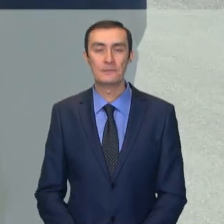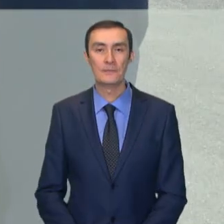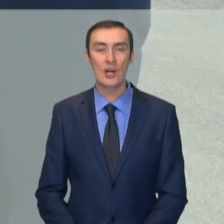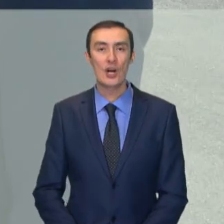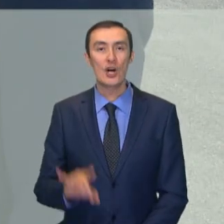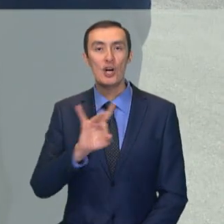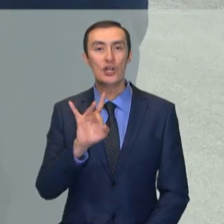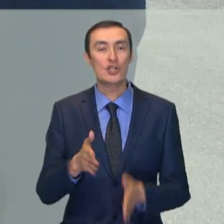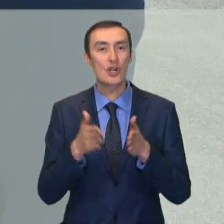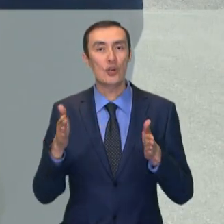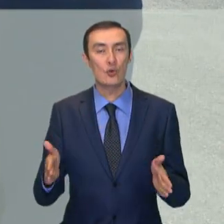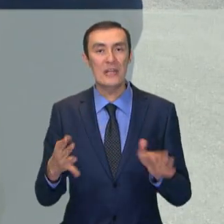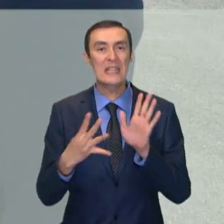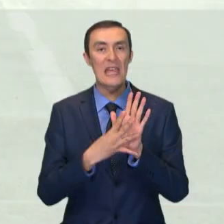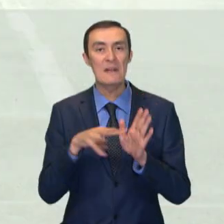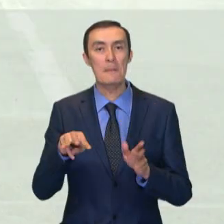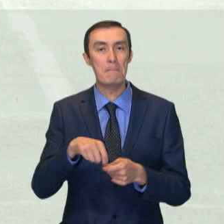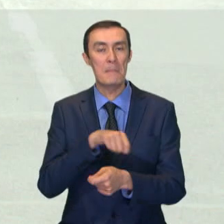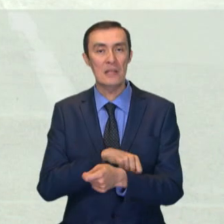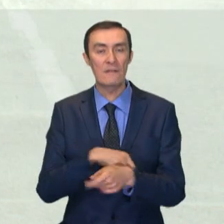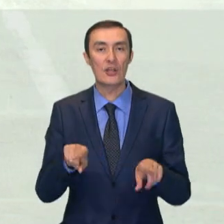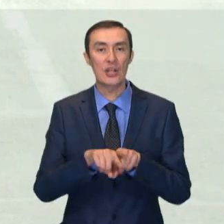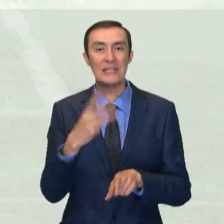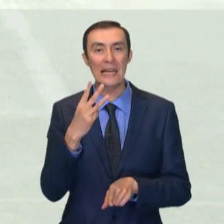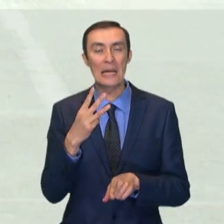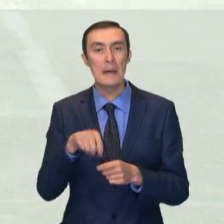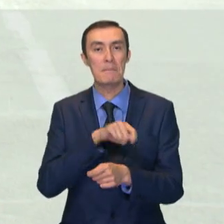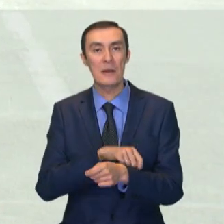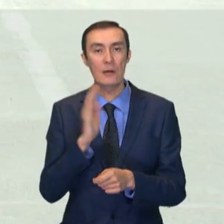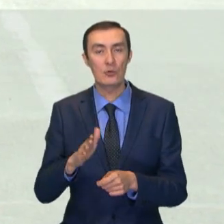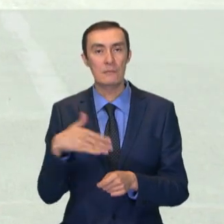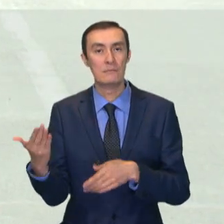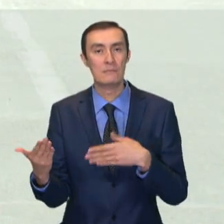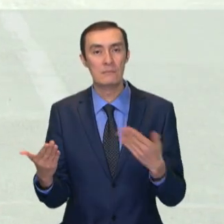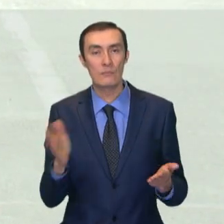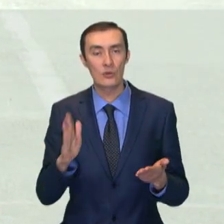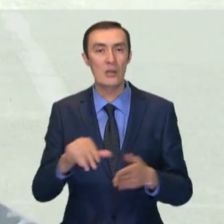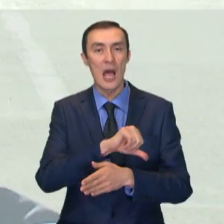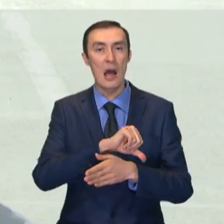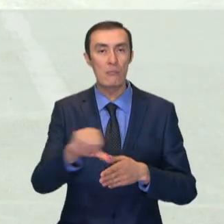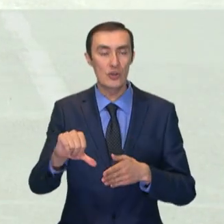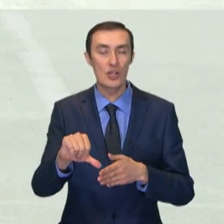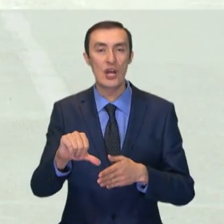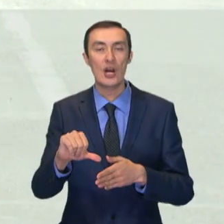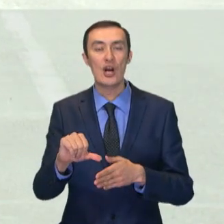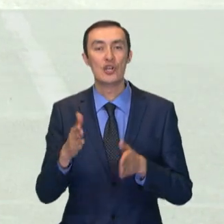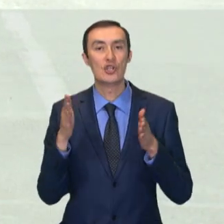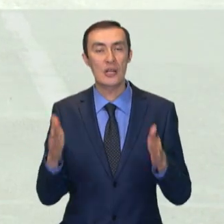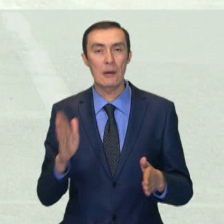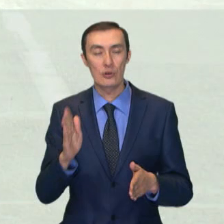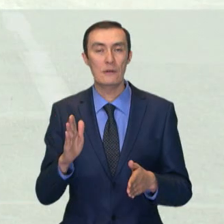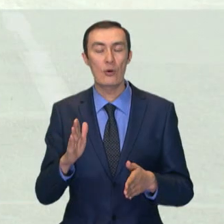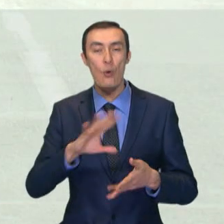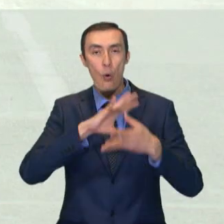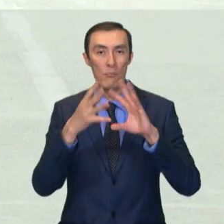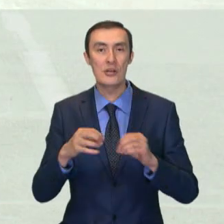Шириной проезжей части 9 метров. Также по 3 метра будет отсыпаны обочины автомобильной дороги. Общая ширина земляного полотна будет 15